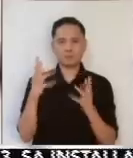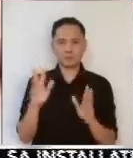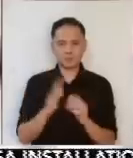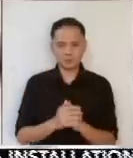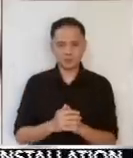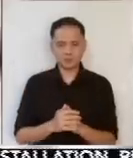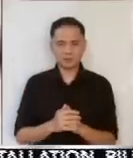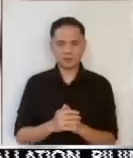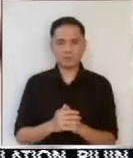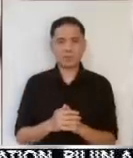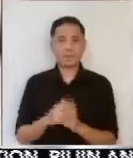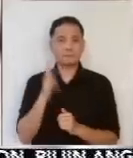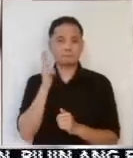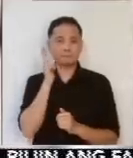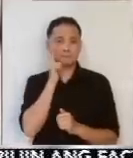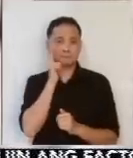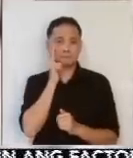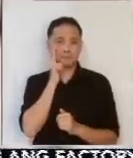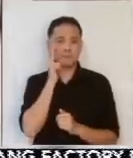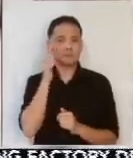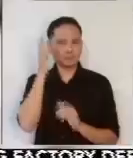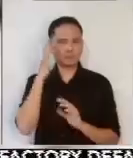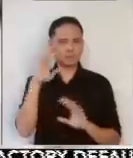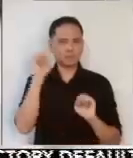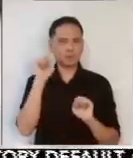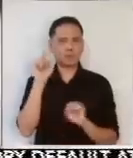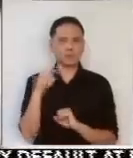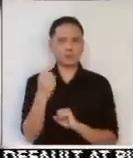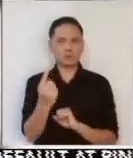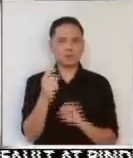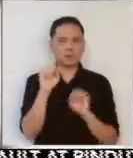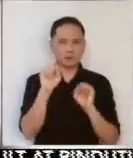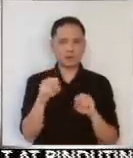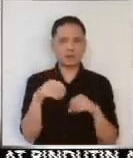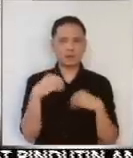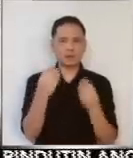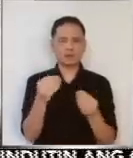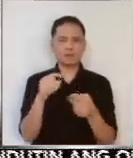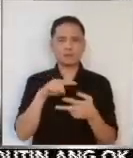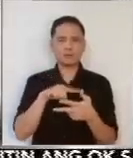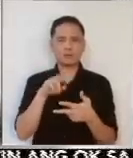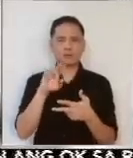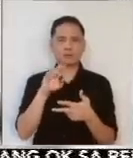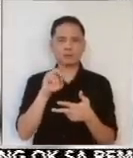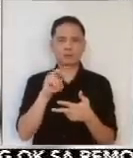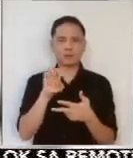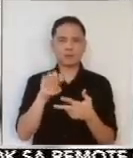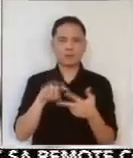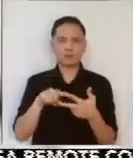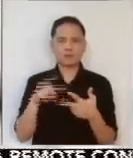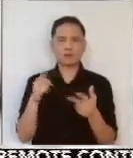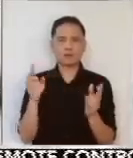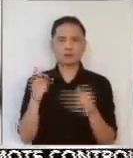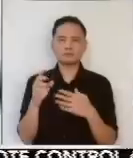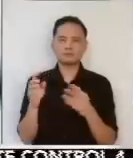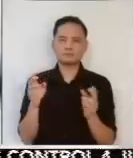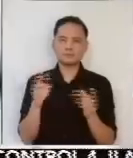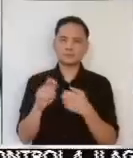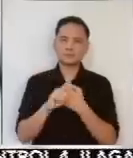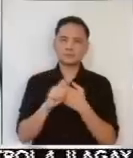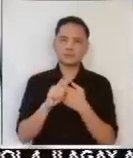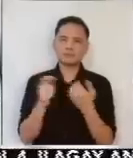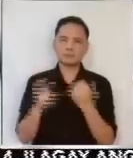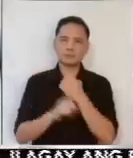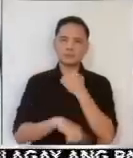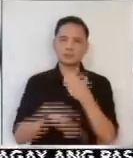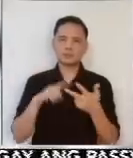ng reprieve, commutation of sentence at ng pardon. Reprieve ang tawag kapag ipinagpaliban ang pagpataw ng parusa sa isang nahatulan.